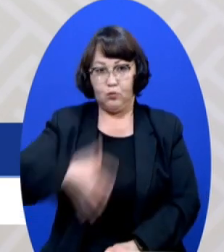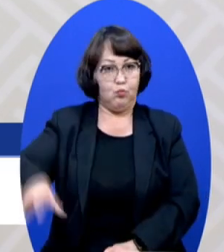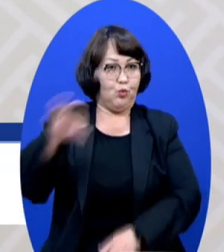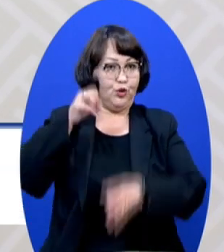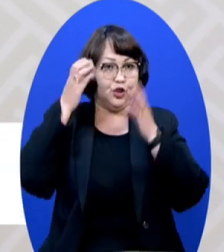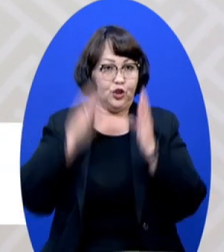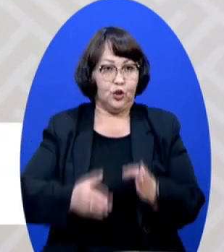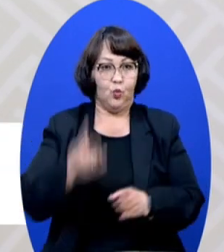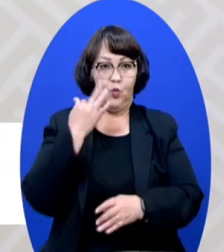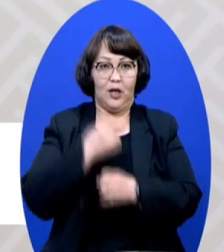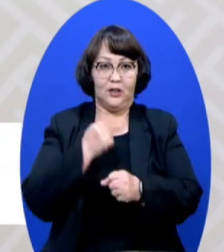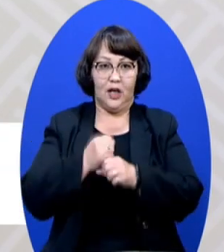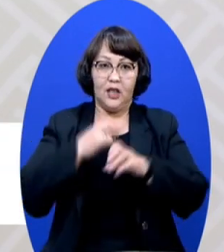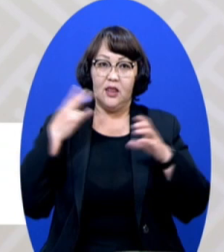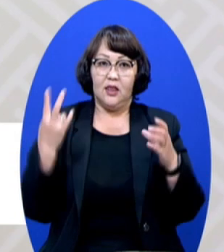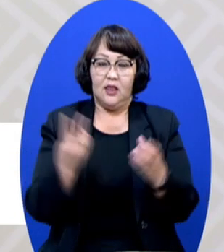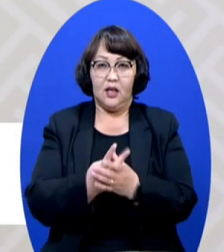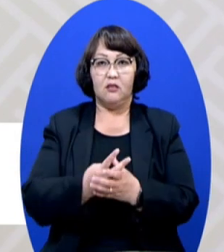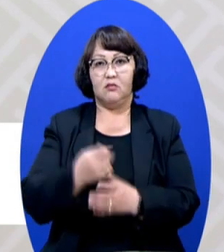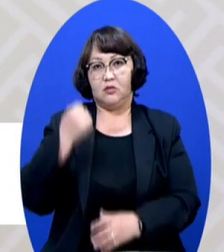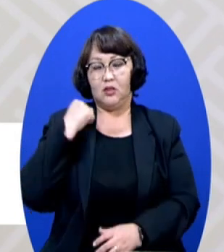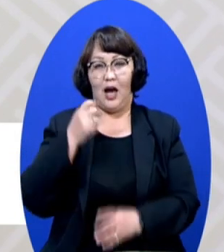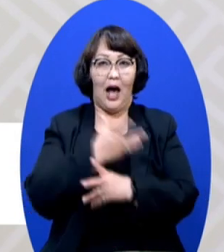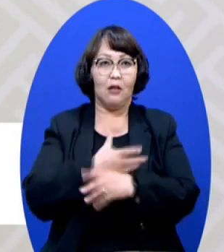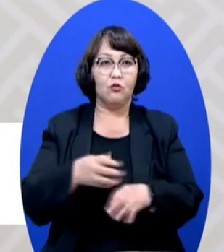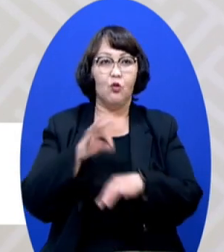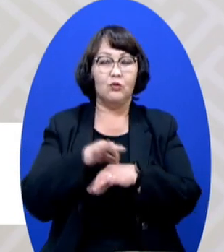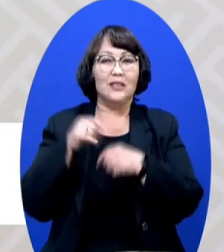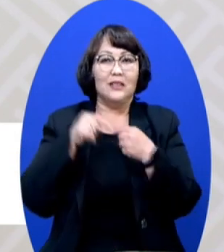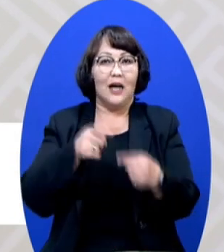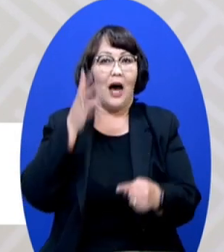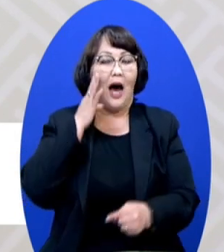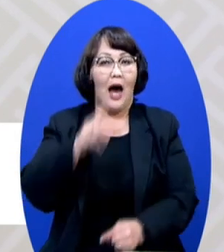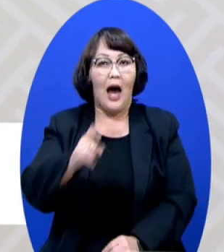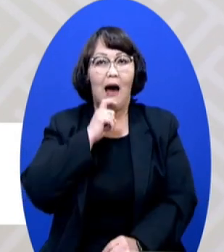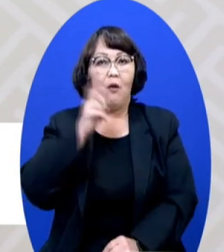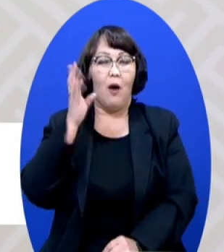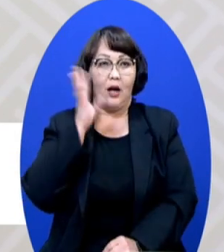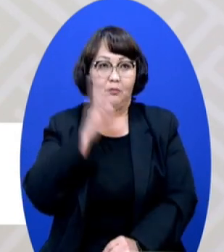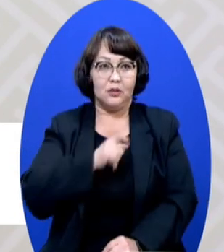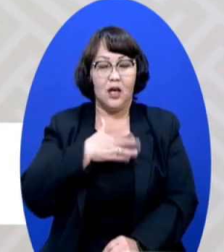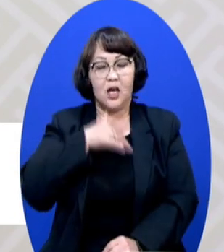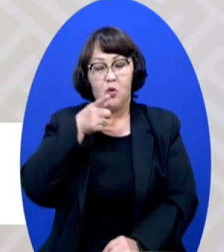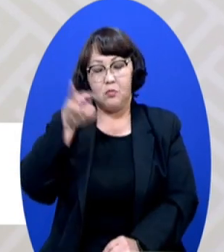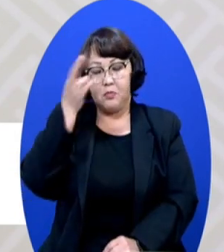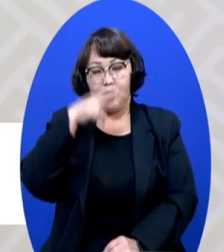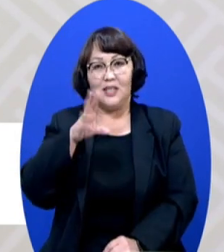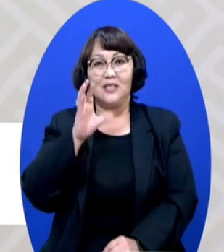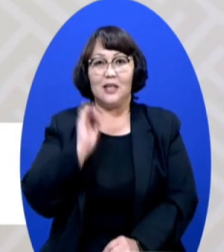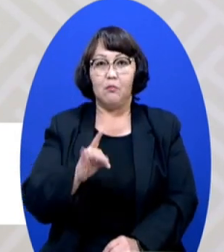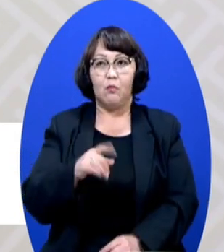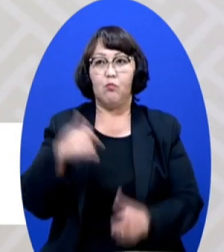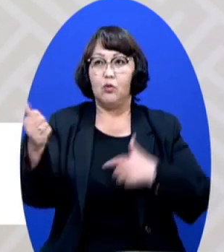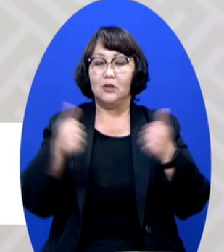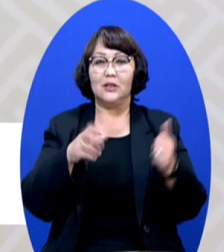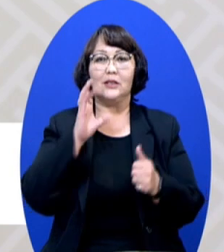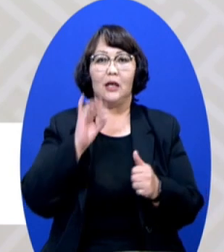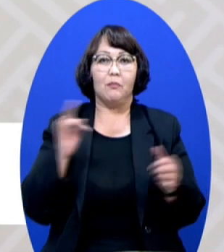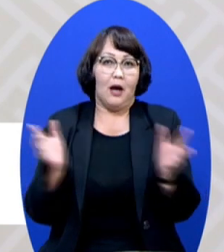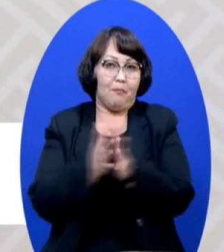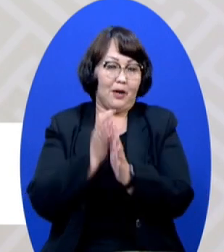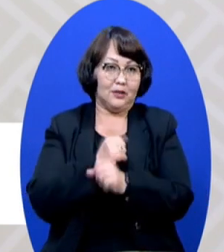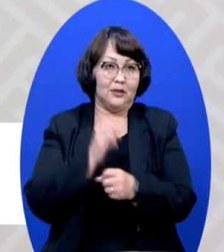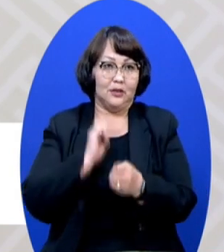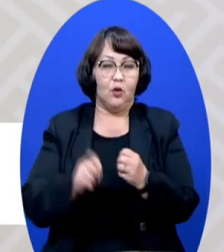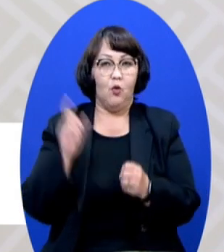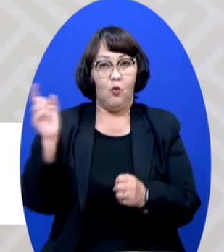үйл ажиллагаа нэгдмэл байдлаар явагдаж, халдварын эсрэг хариу арга хэмжээнд эрүүл мэндийн салбараас гадна бусад салбарууд ч гэсэн хамтран оролцож байгаа. Хүмүүсийн